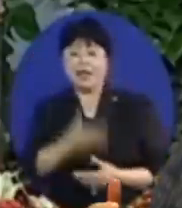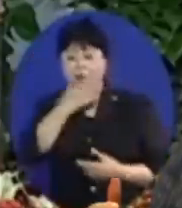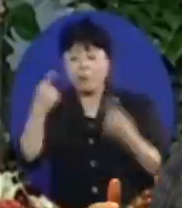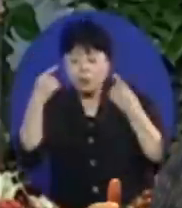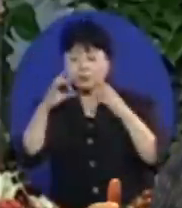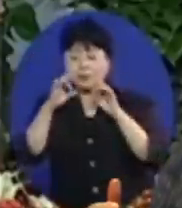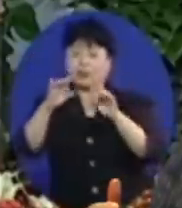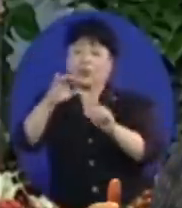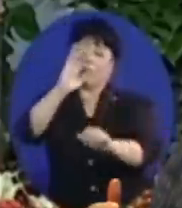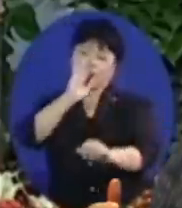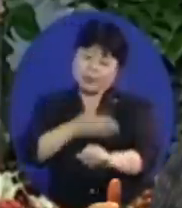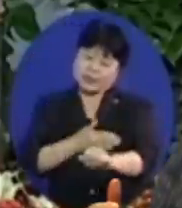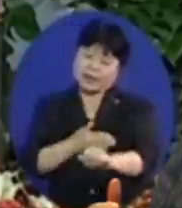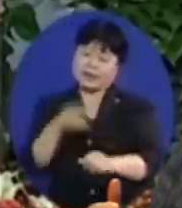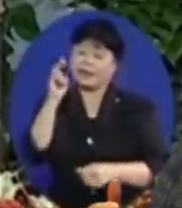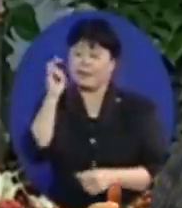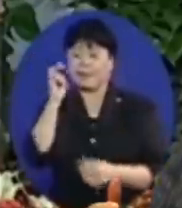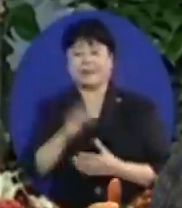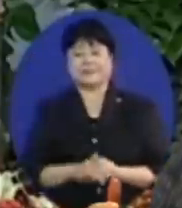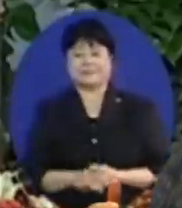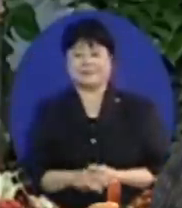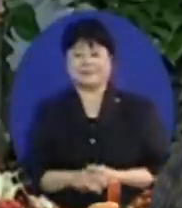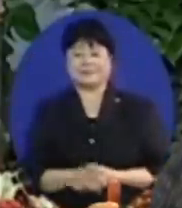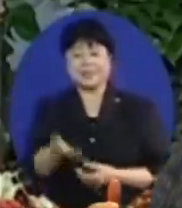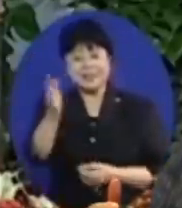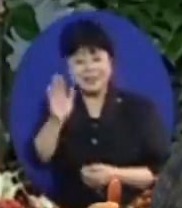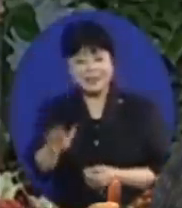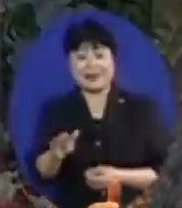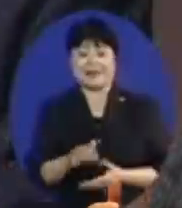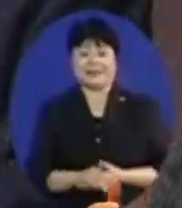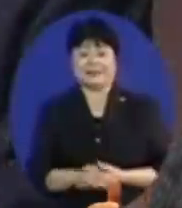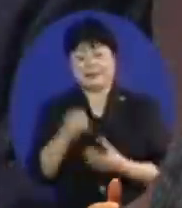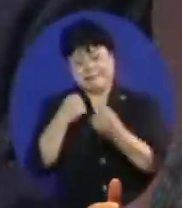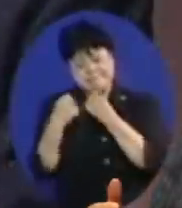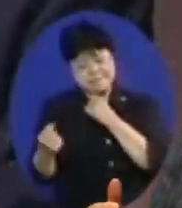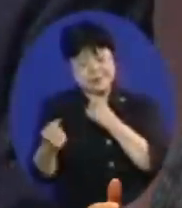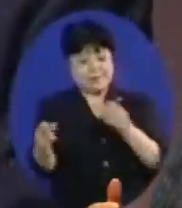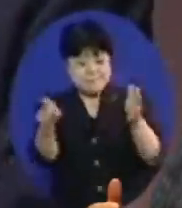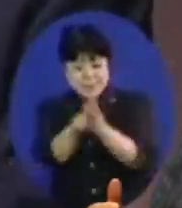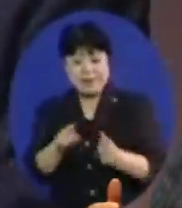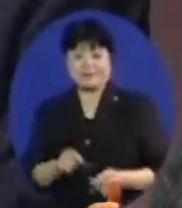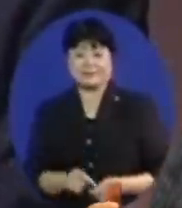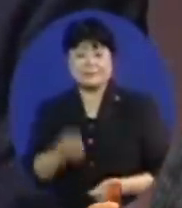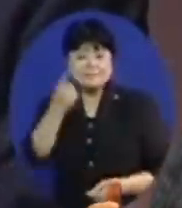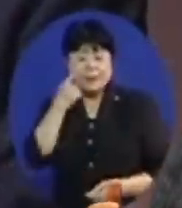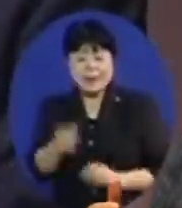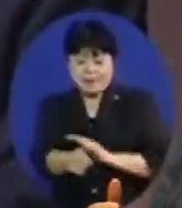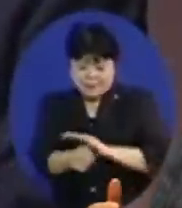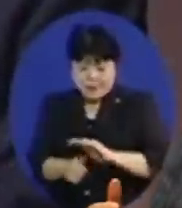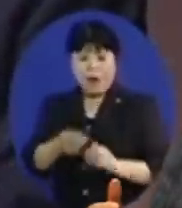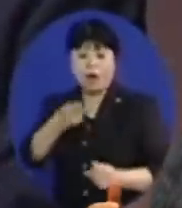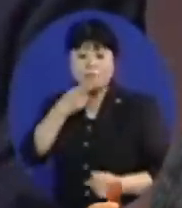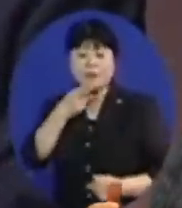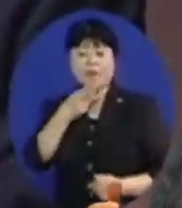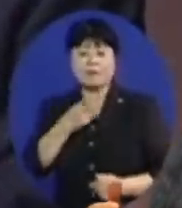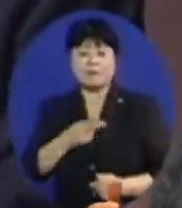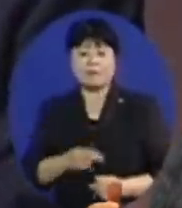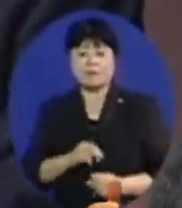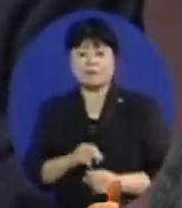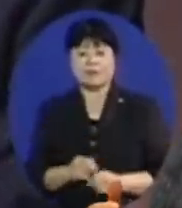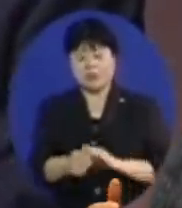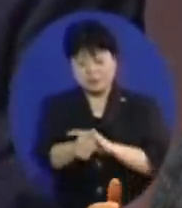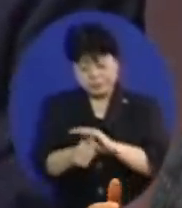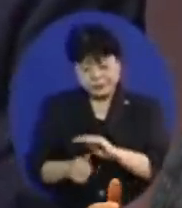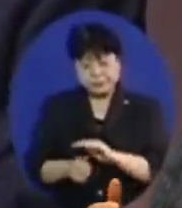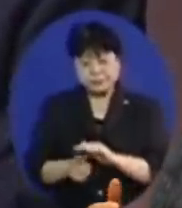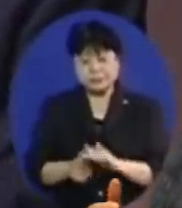전교는 되지 않았을 것입니다. 그러나 그런데도 불구하고 한번 믿었으면 뒤로 물러가지 않습니다. 성경에 뒤로